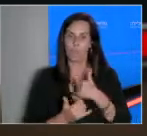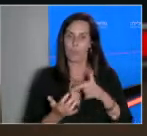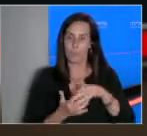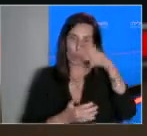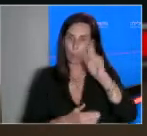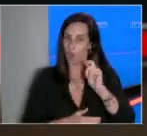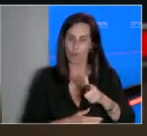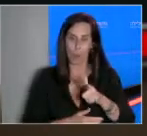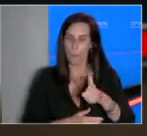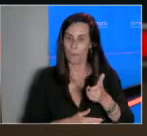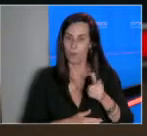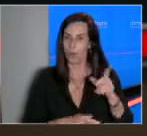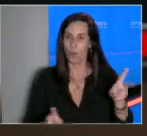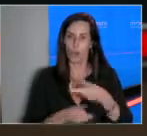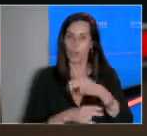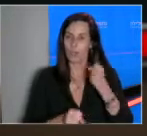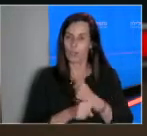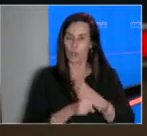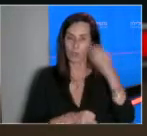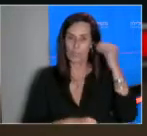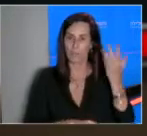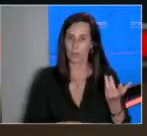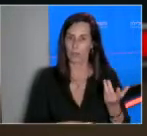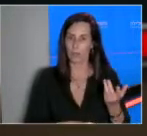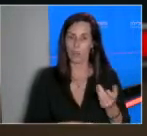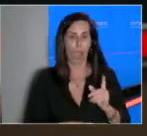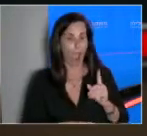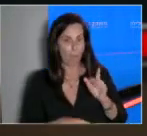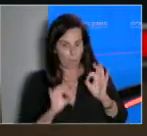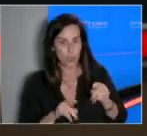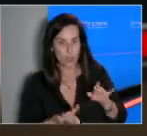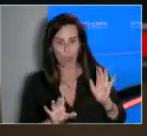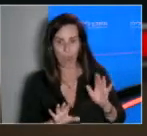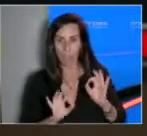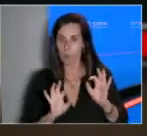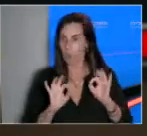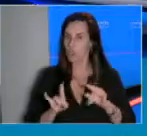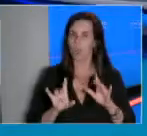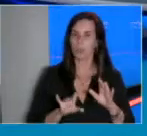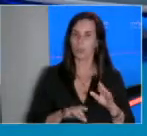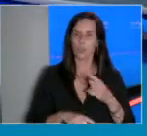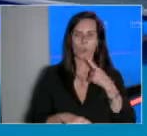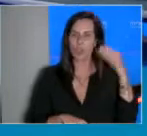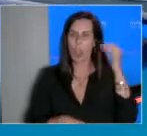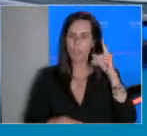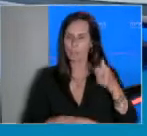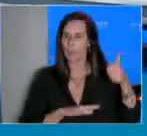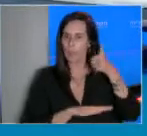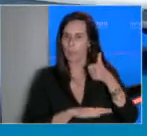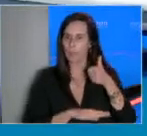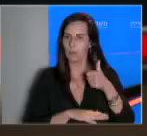אם ההורים לא ישלמו תשלומי הורים, הוא לא יכול לקיים את הבית ספר. זה עד כדי כך הגיע. עד כדי כך הגיע. זאת אומרת שהבית ספר שהוא